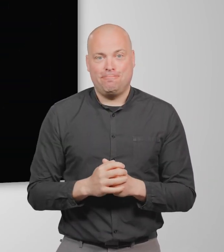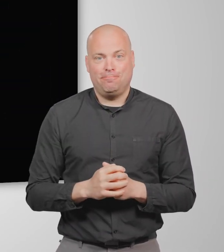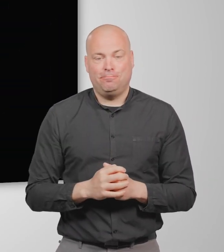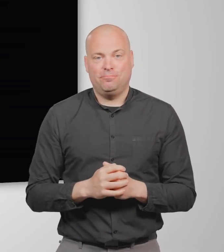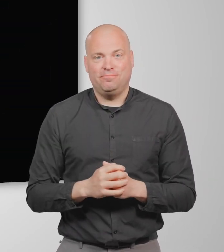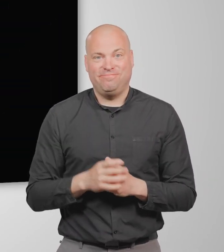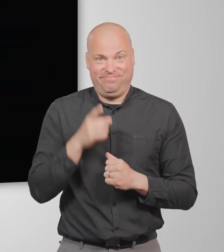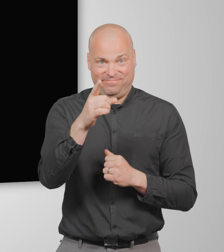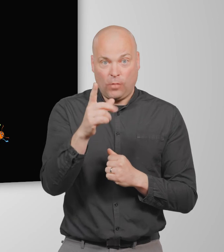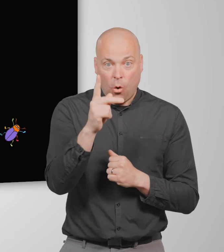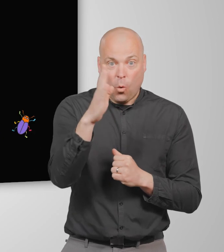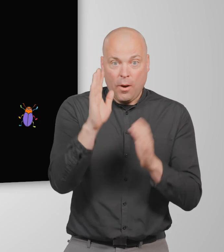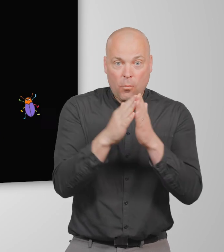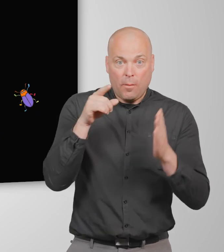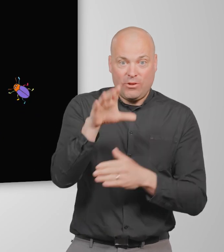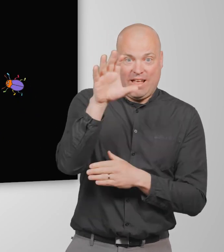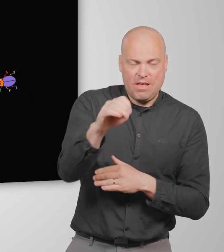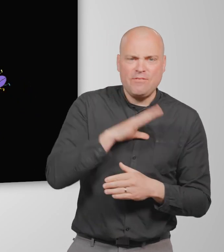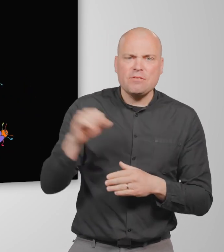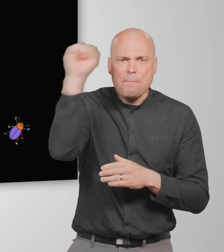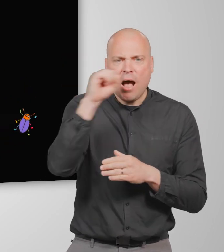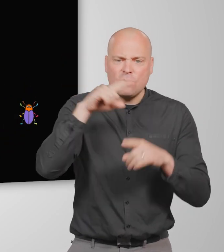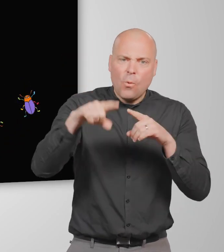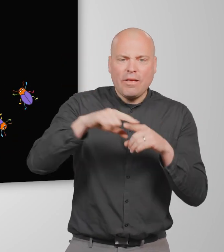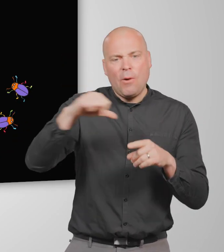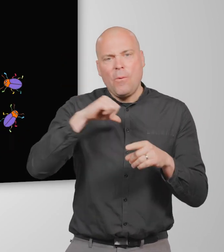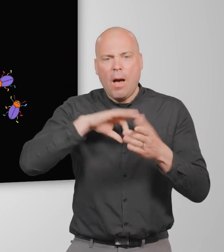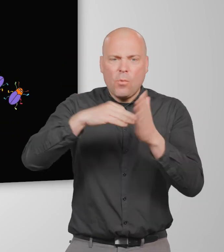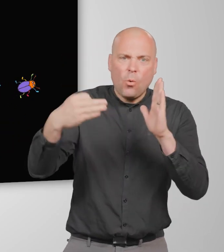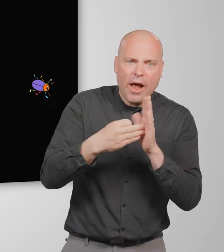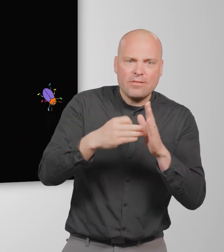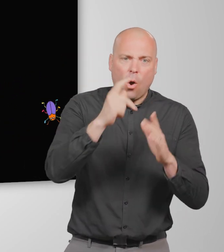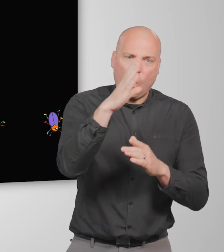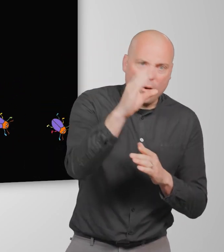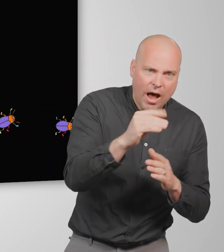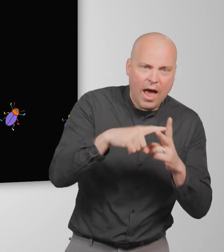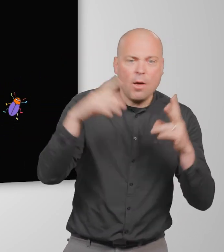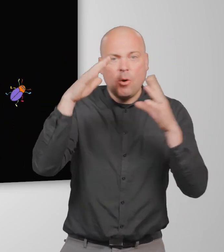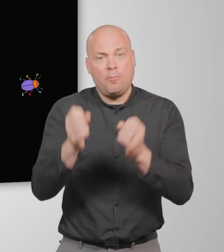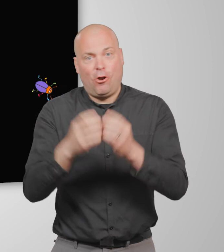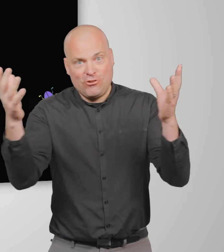På kodboken.se hittar du massor av kluriga projekt att koda och problem att lösa.